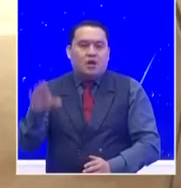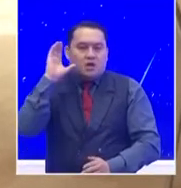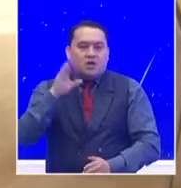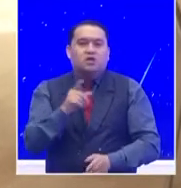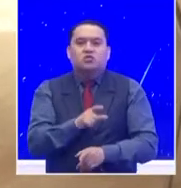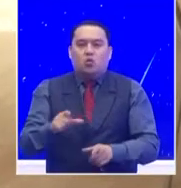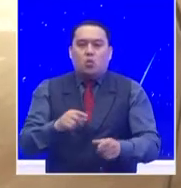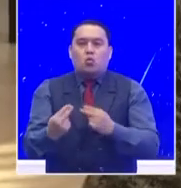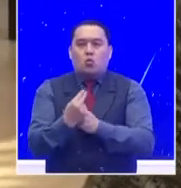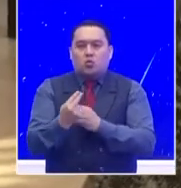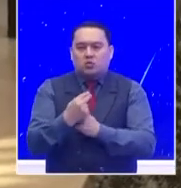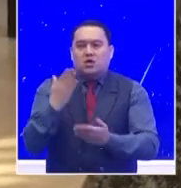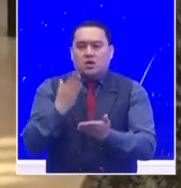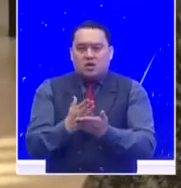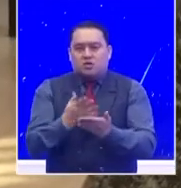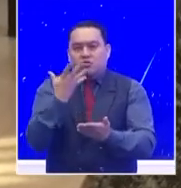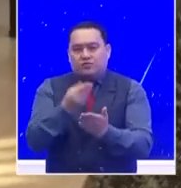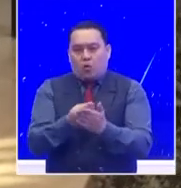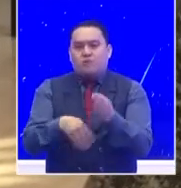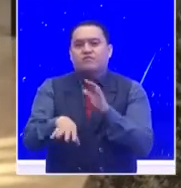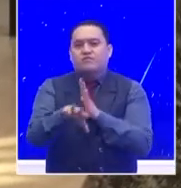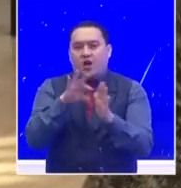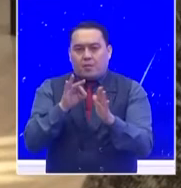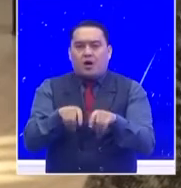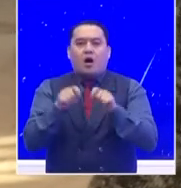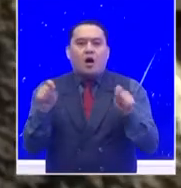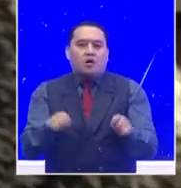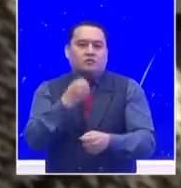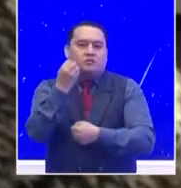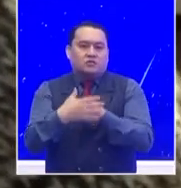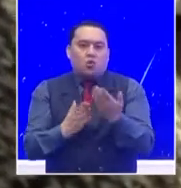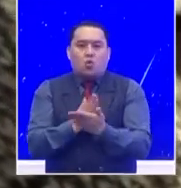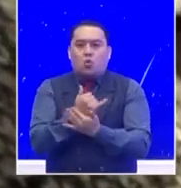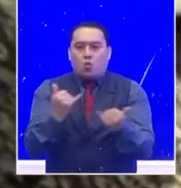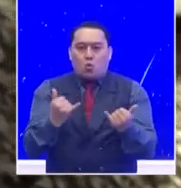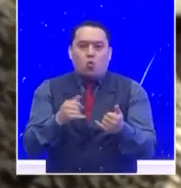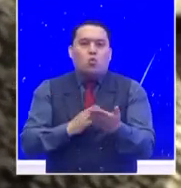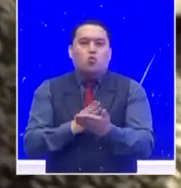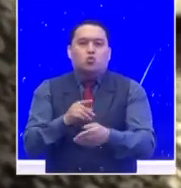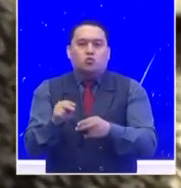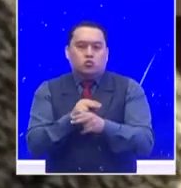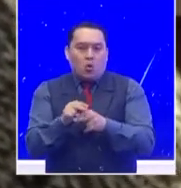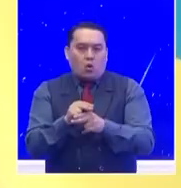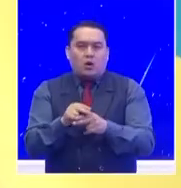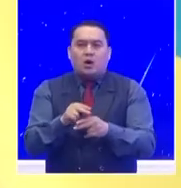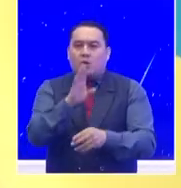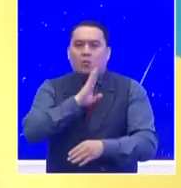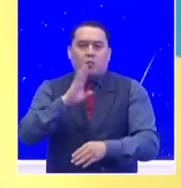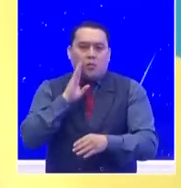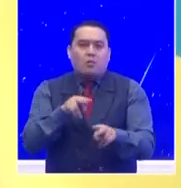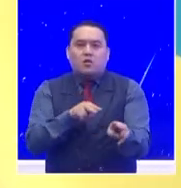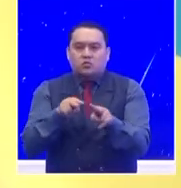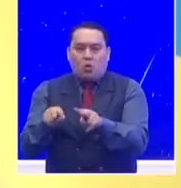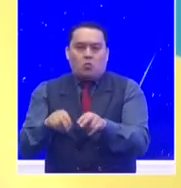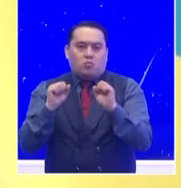те, кто по роду деятельности уже определился со своим выбором. Открыть сервисный центр по оказанию клининговых услуг и услуг нянь в планах у